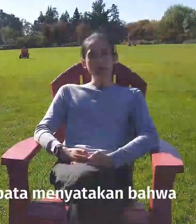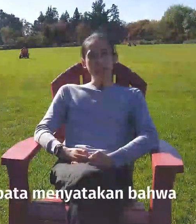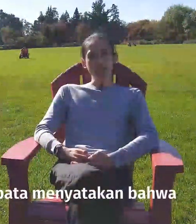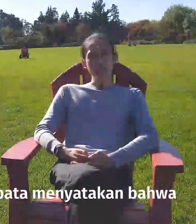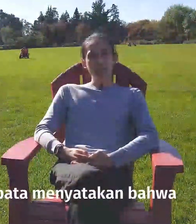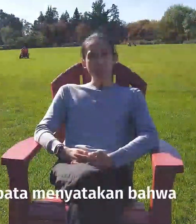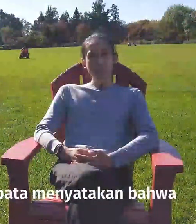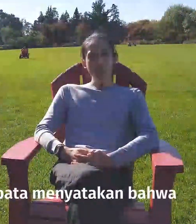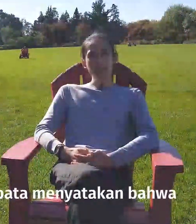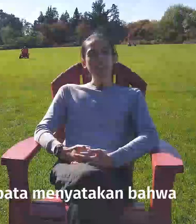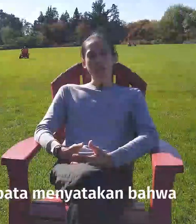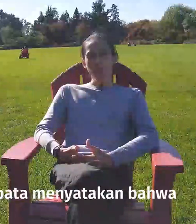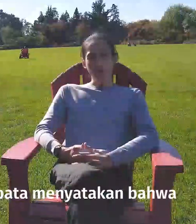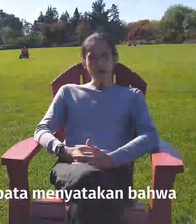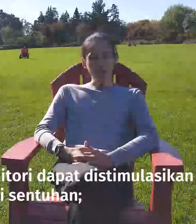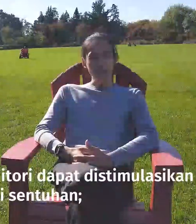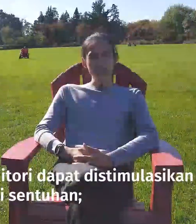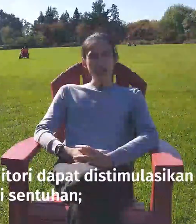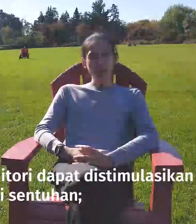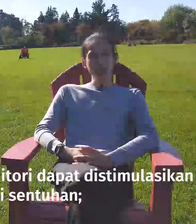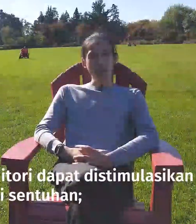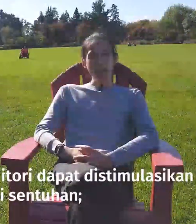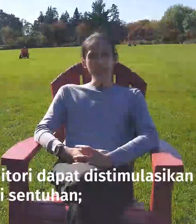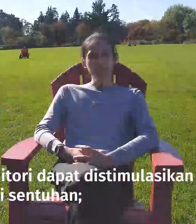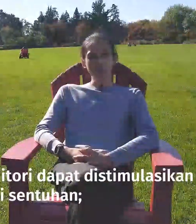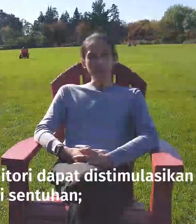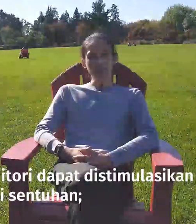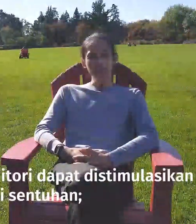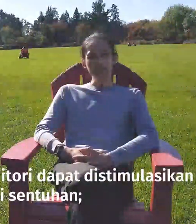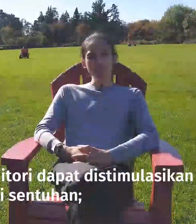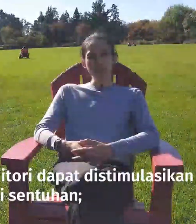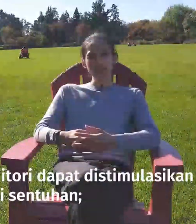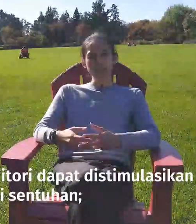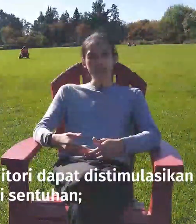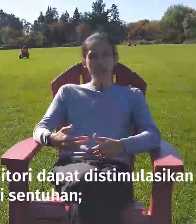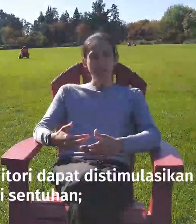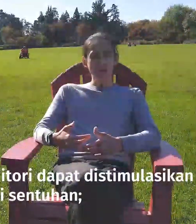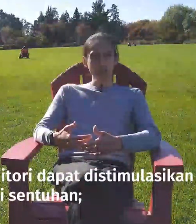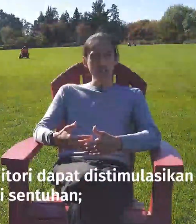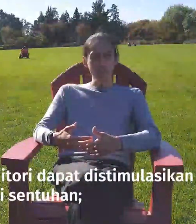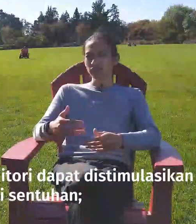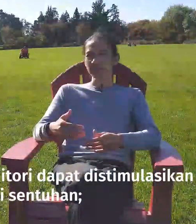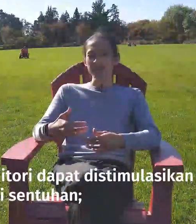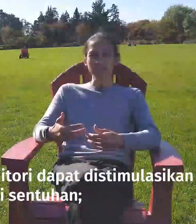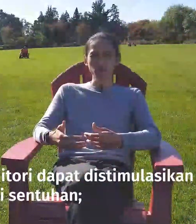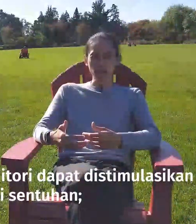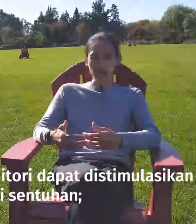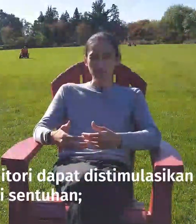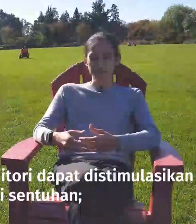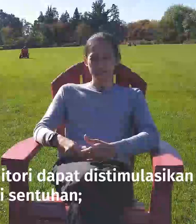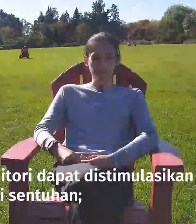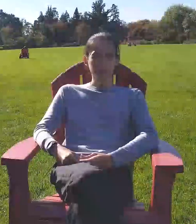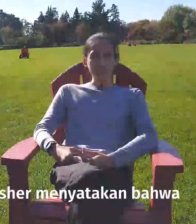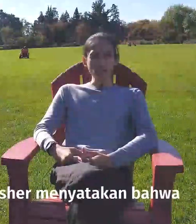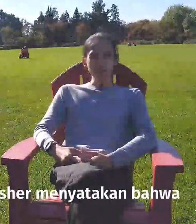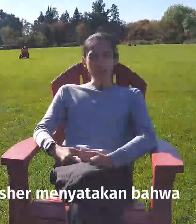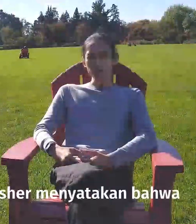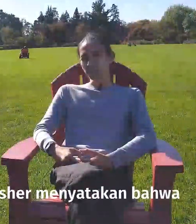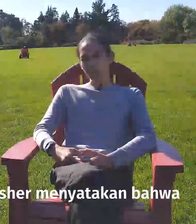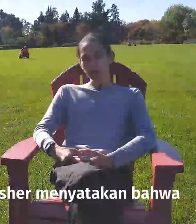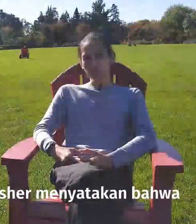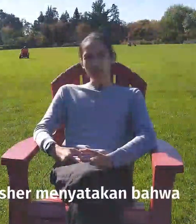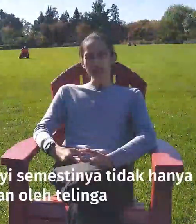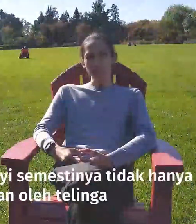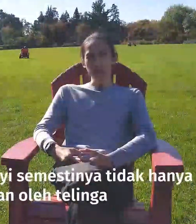Din siibata menyatakan bahwa korteks auditory dapat distimulasikan oleh sensasi sentuhan Andrew